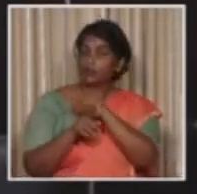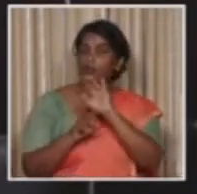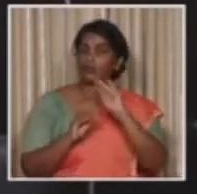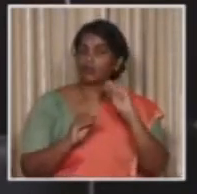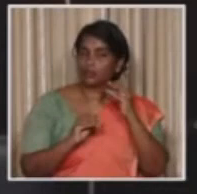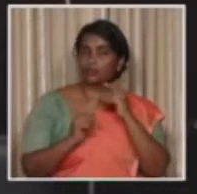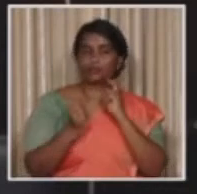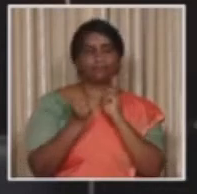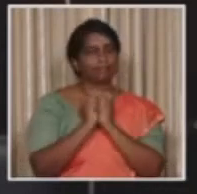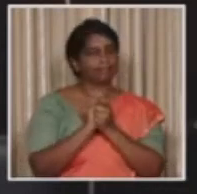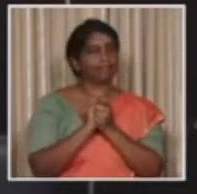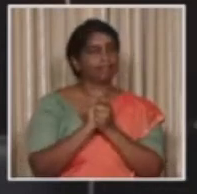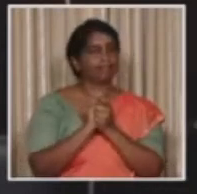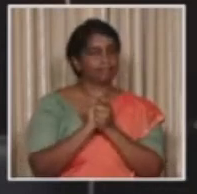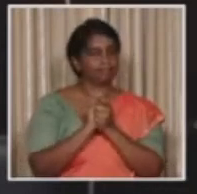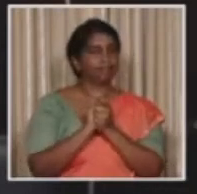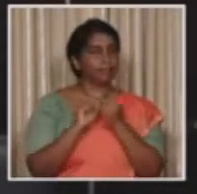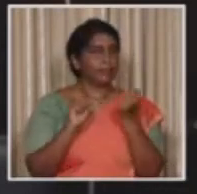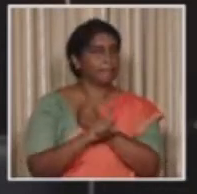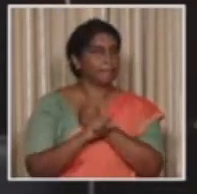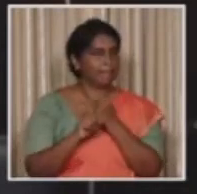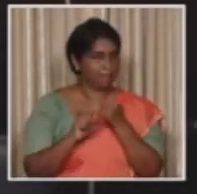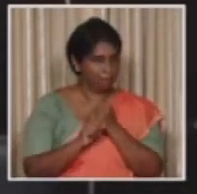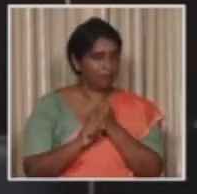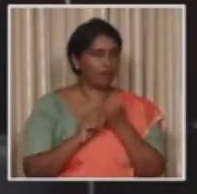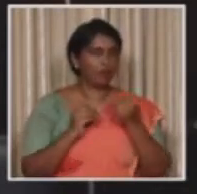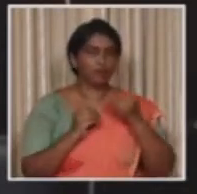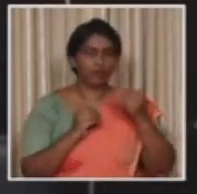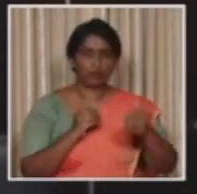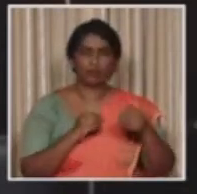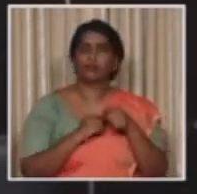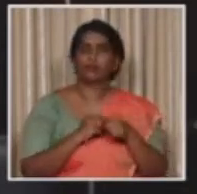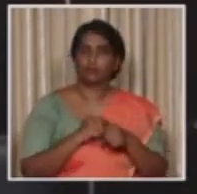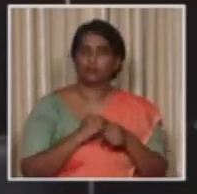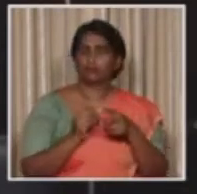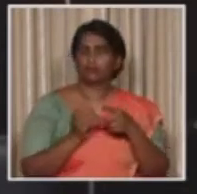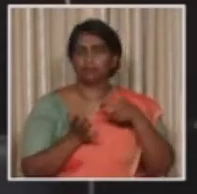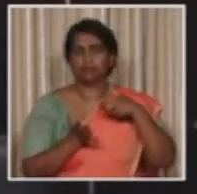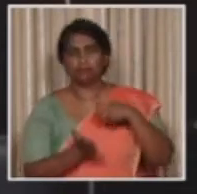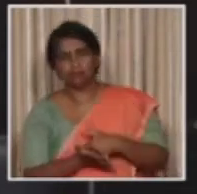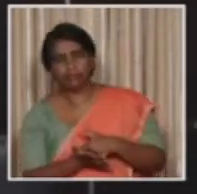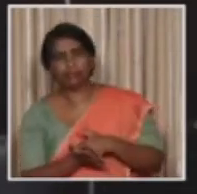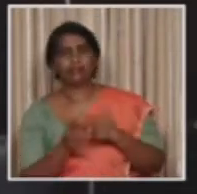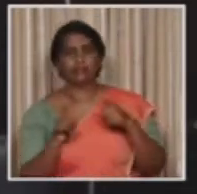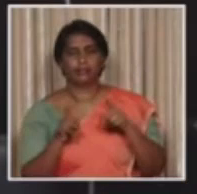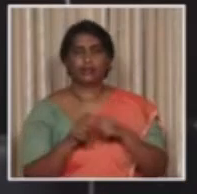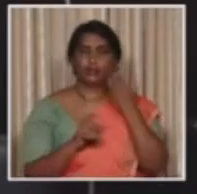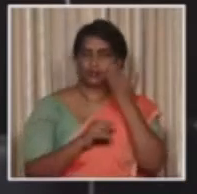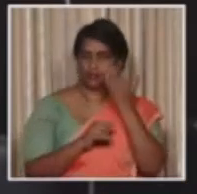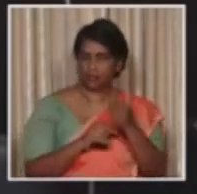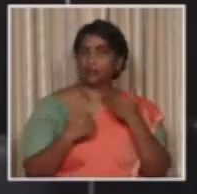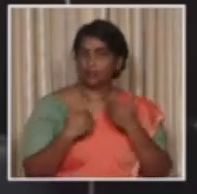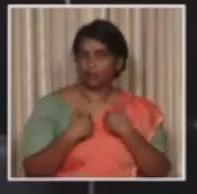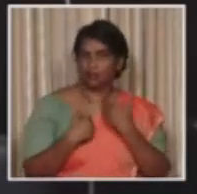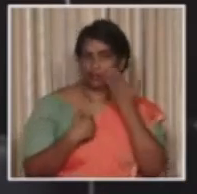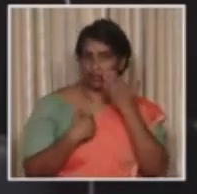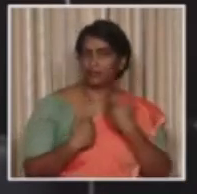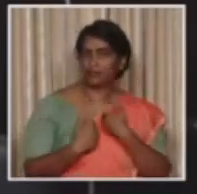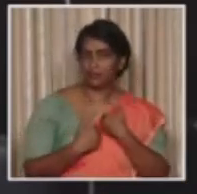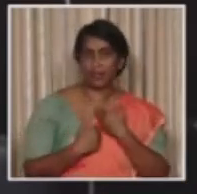යම් බලගතු බලවේග ඉස්සරහා දනගහන තත්ත්වයකට අපි පේනවා. මට මතකයි